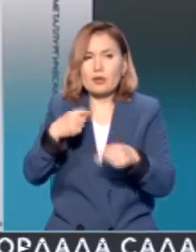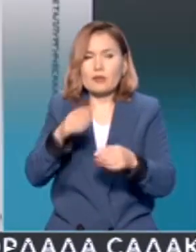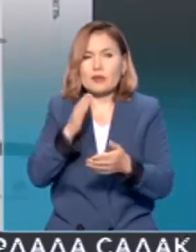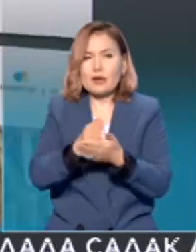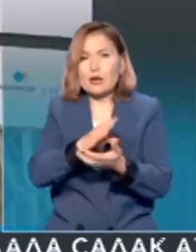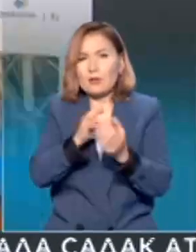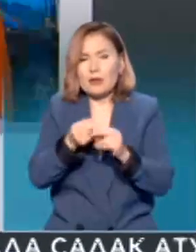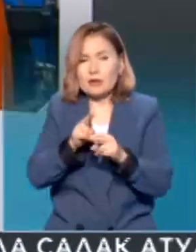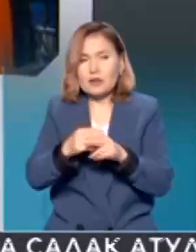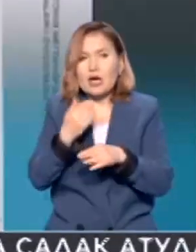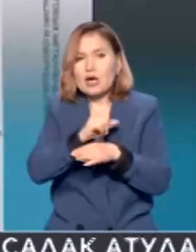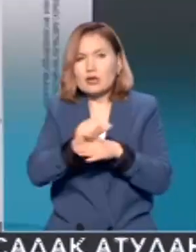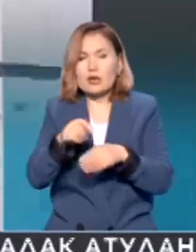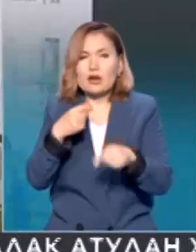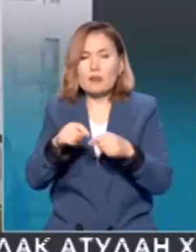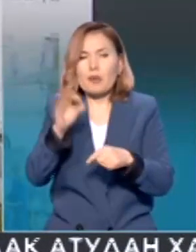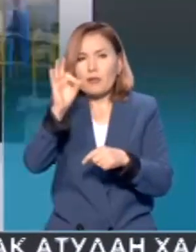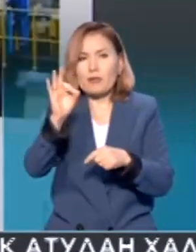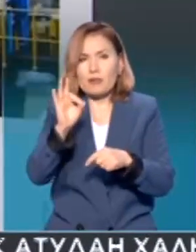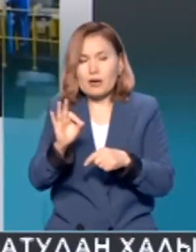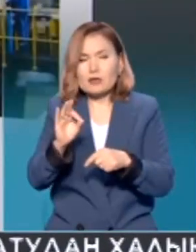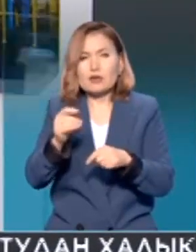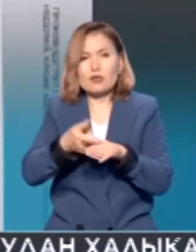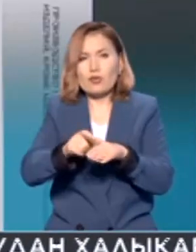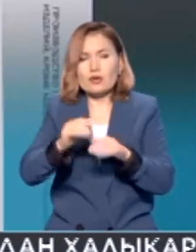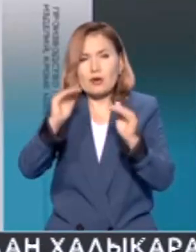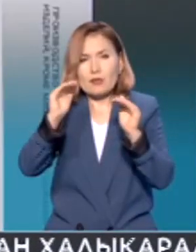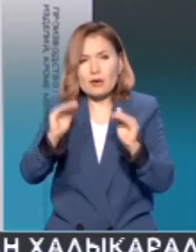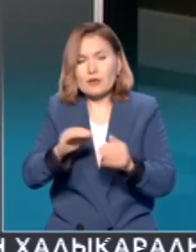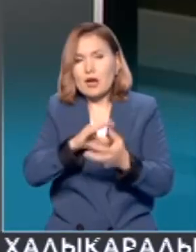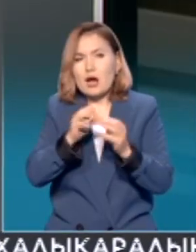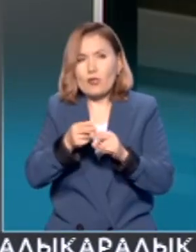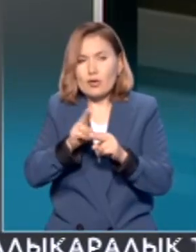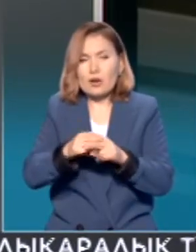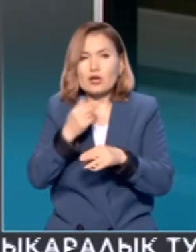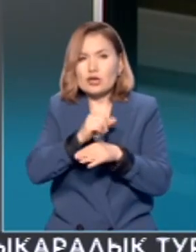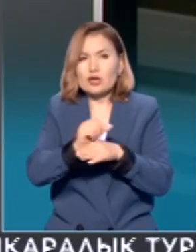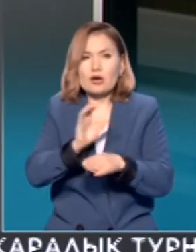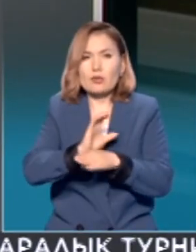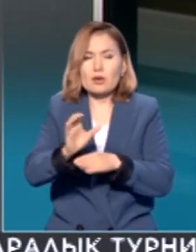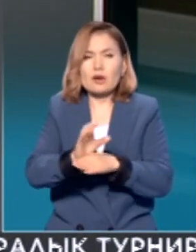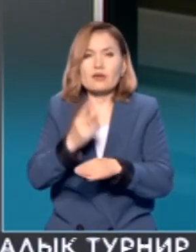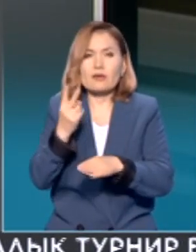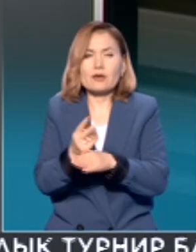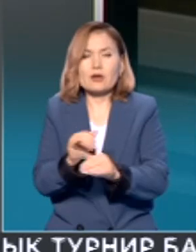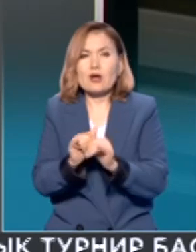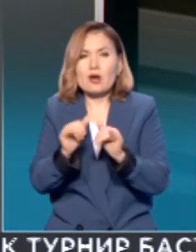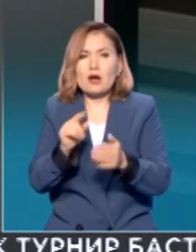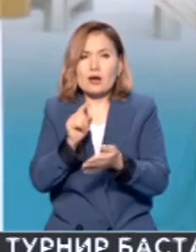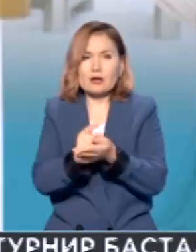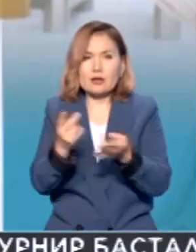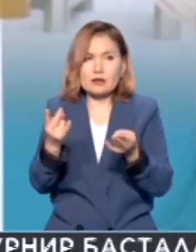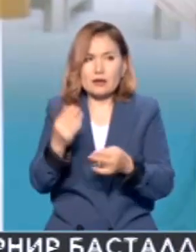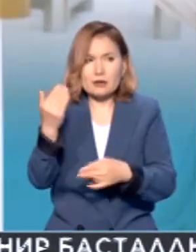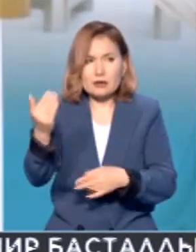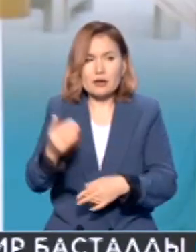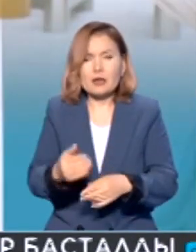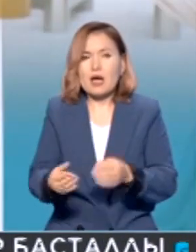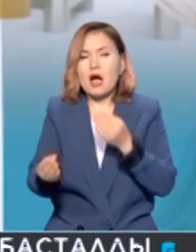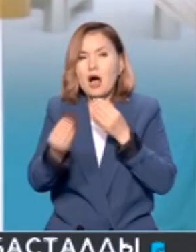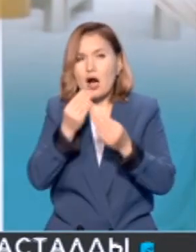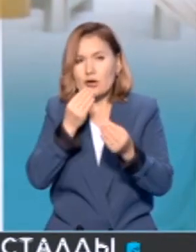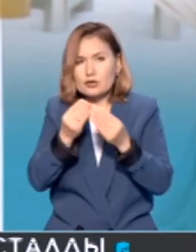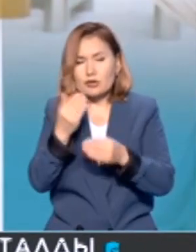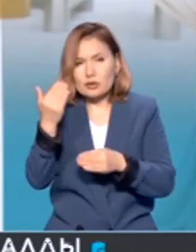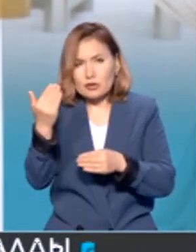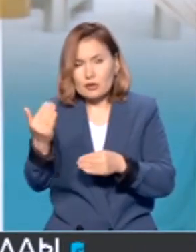Бірақ олардың сыртқы саудадағы үлесі төмен. Сондықтан сұранысқа ие тауарларға басымдық берген дұрыс дейді қаржы министрі Ерлан Жамаубаев. Азық түлік